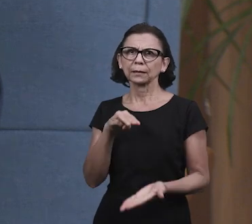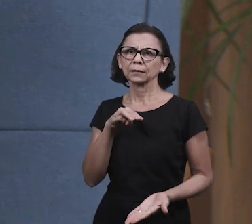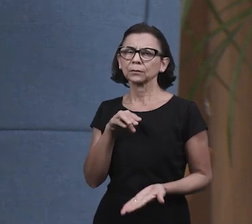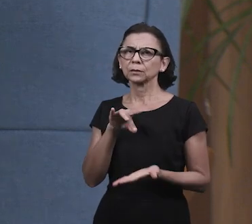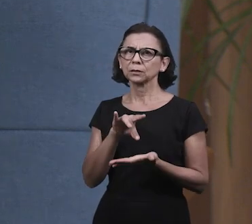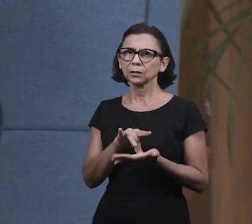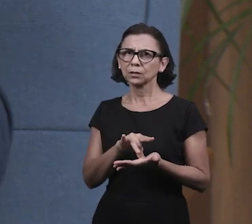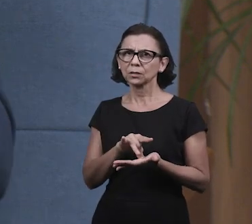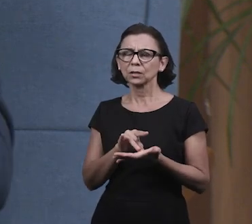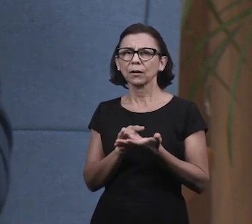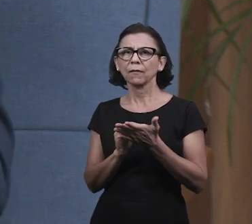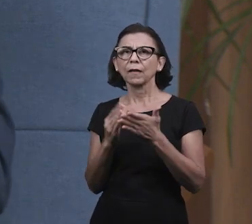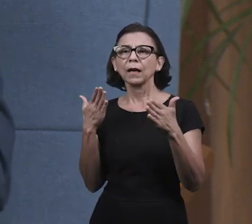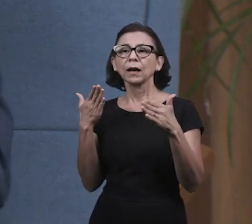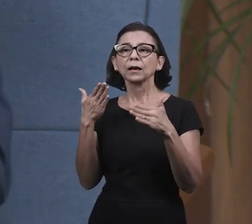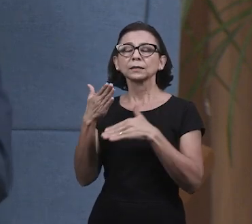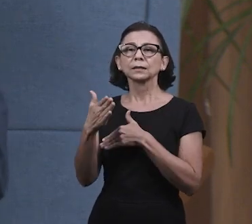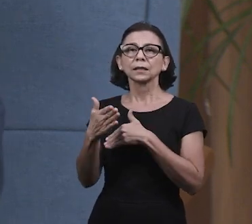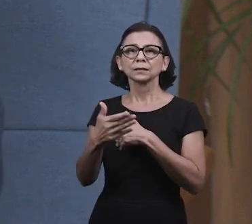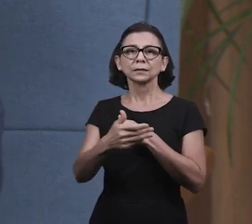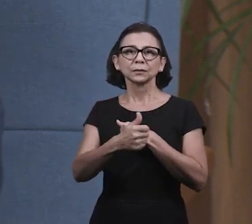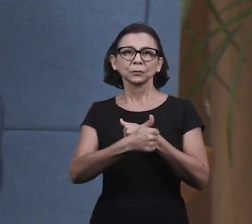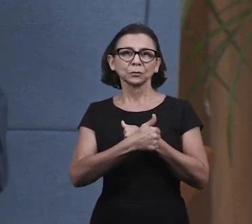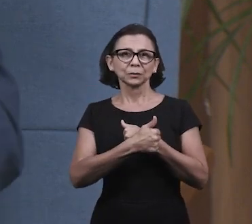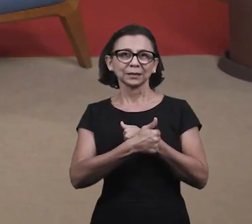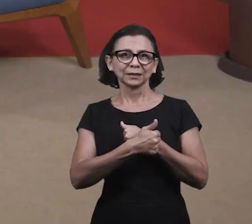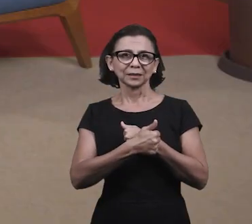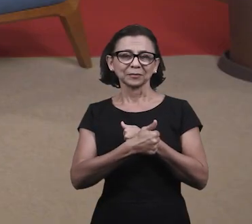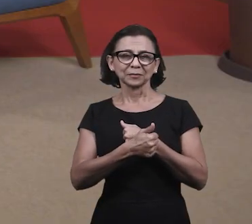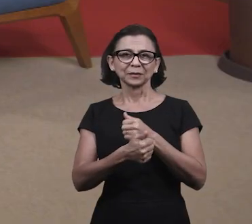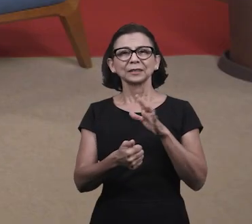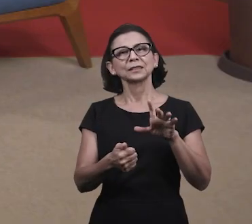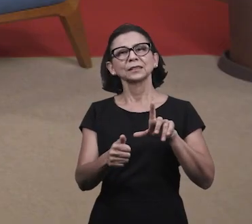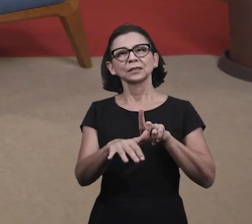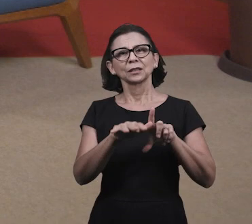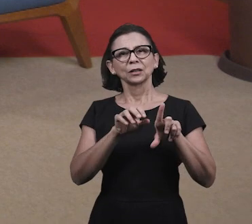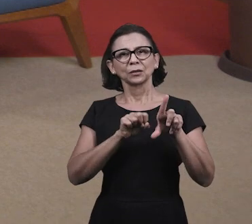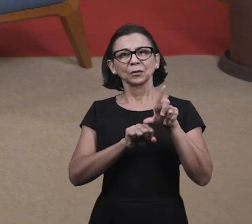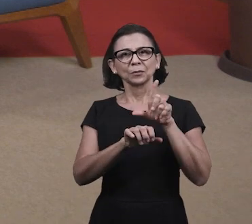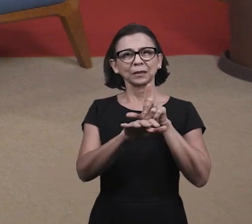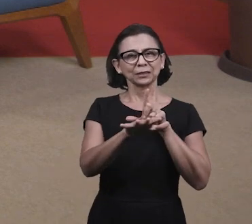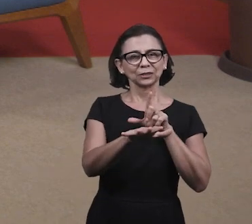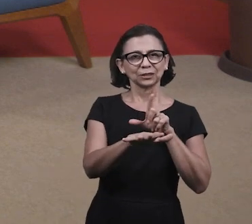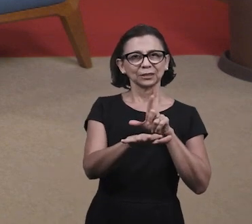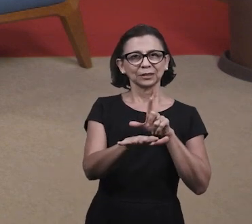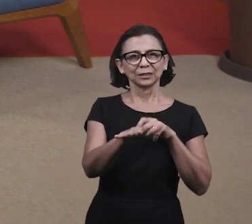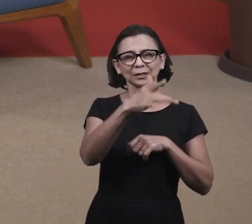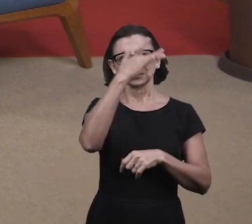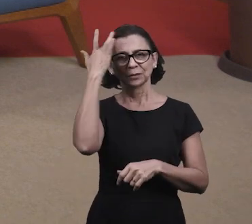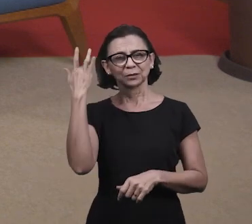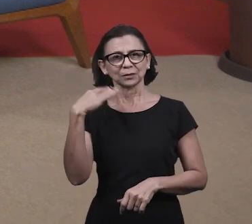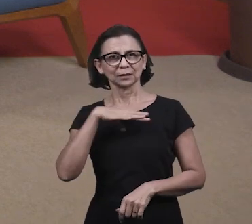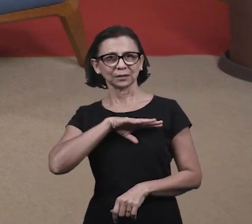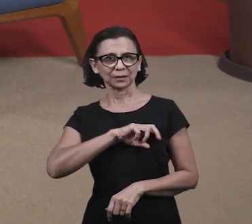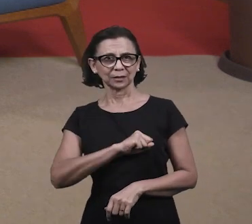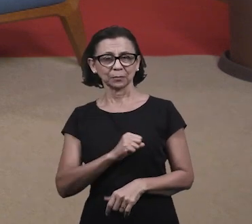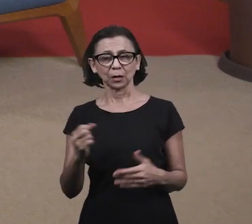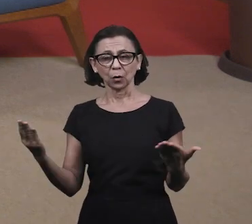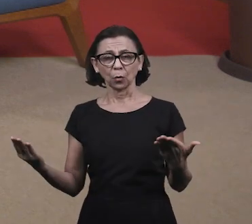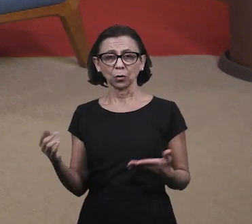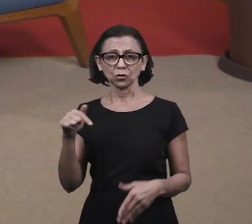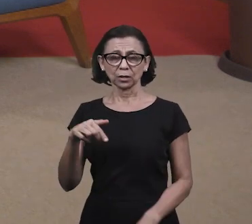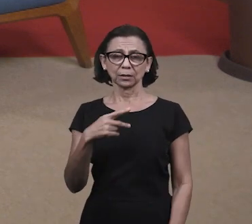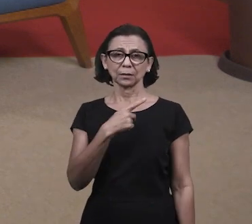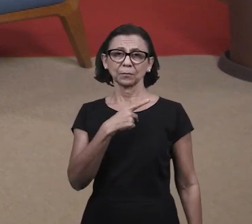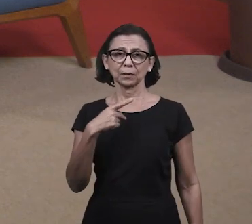YouTube. Accédez, likez et partagez avec les personnes pour qui vous priez, vous aimez. Dans le volet